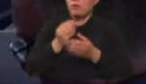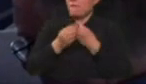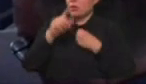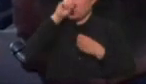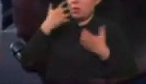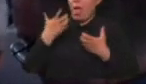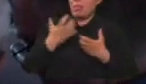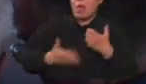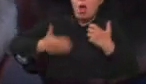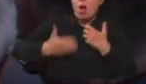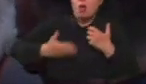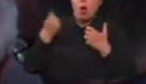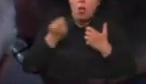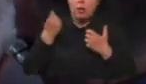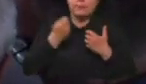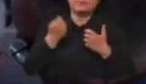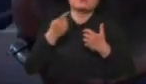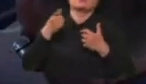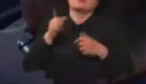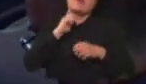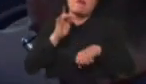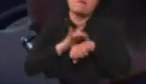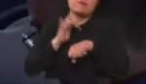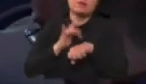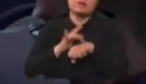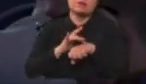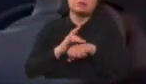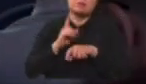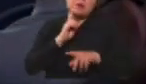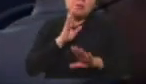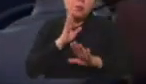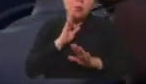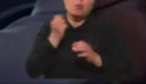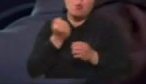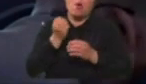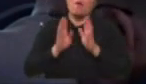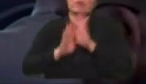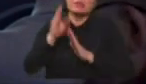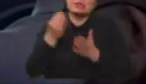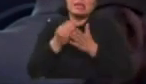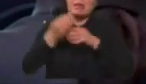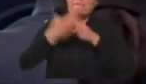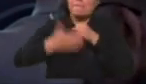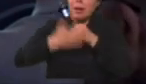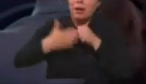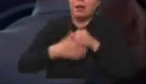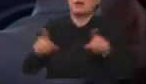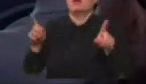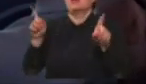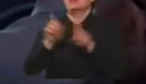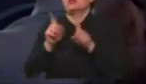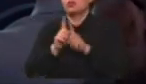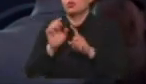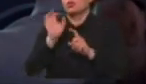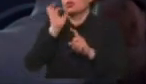rośnie. Między innymi może to wynikać z wciąż rosnących cen paliwa, ale i też w